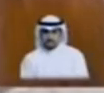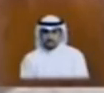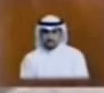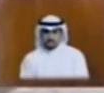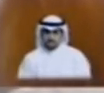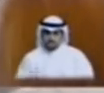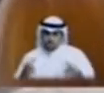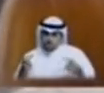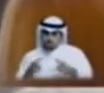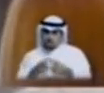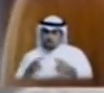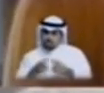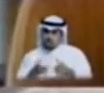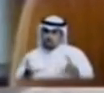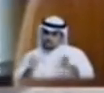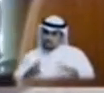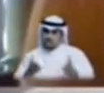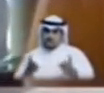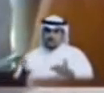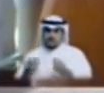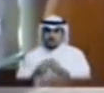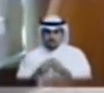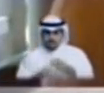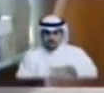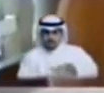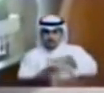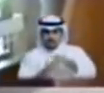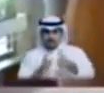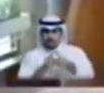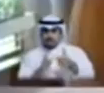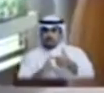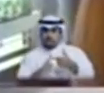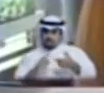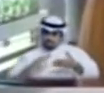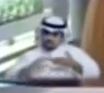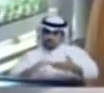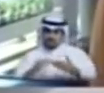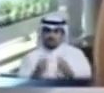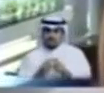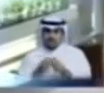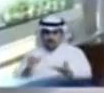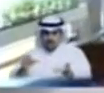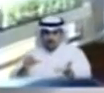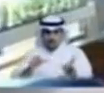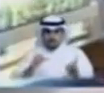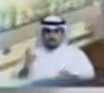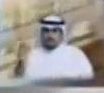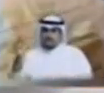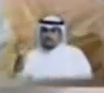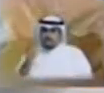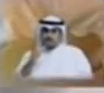عدة اجتماعات يعقدها المفوض العام ومساعديه لتنظيم مشاركة الوفود الفنية والثقافية